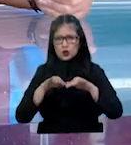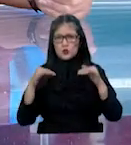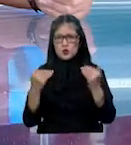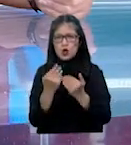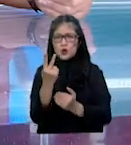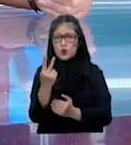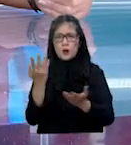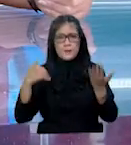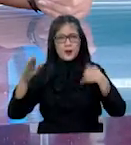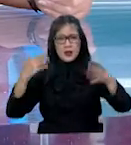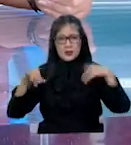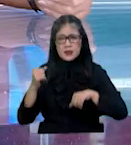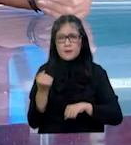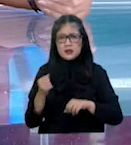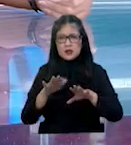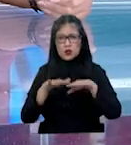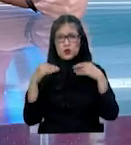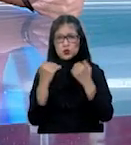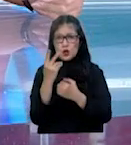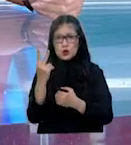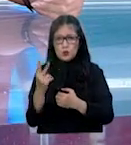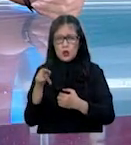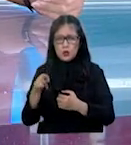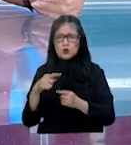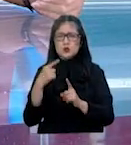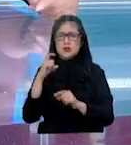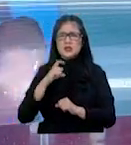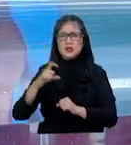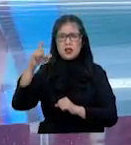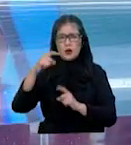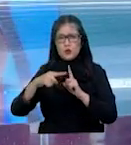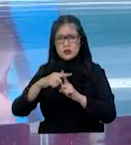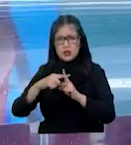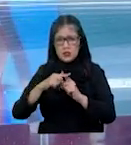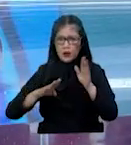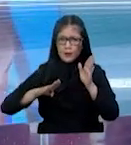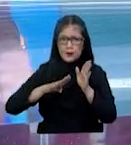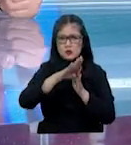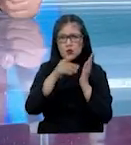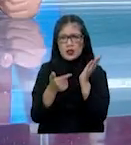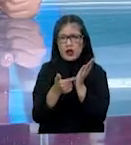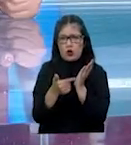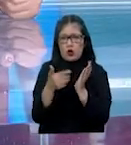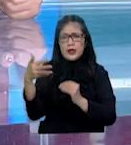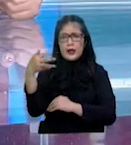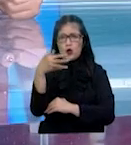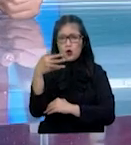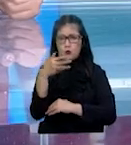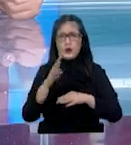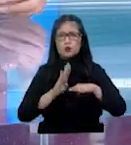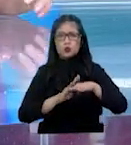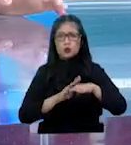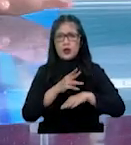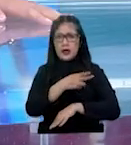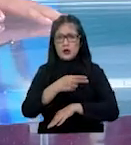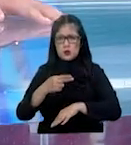digelar sebagai ajang untuk menunjukkan Citra positif kebangkitan dan kemajuan teknologi ekonomi serta budaya Indonesia yang dikemas dalam beragam